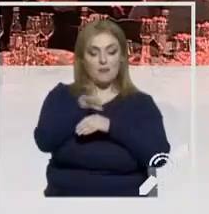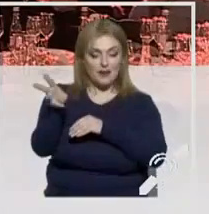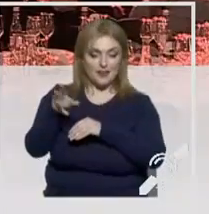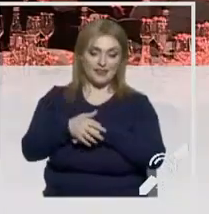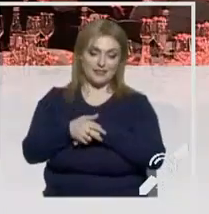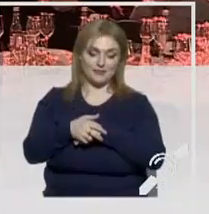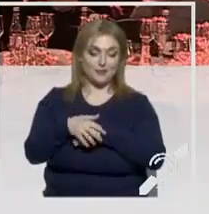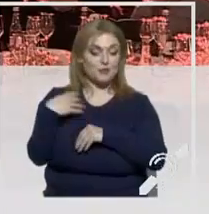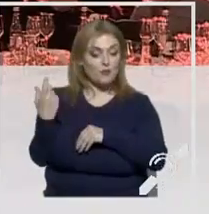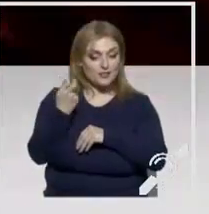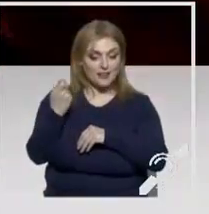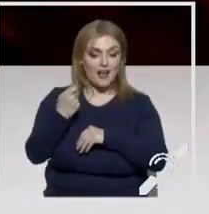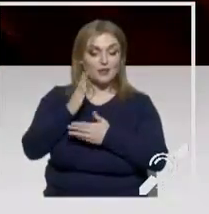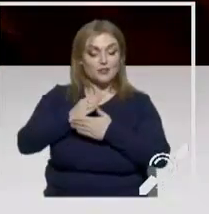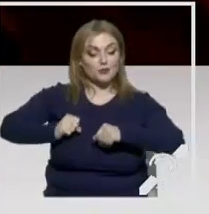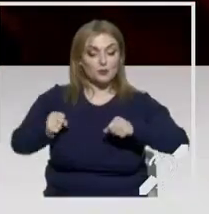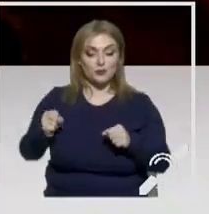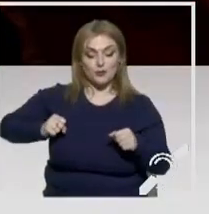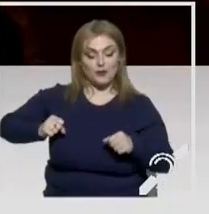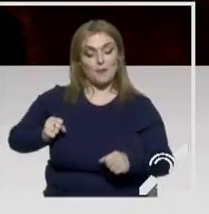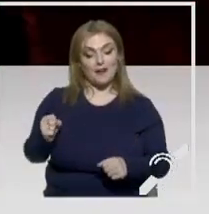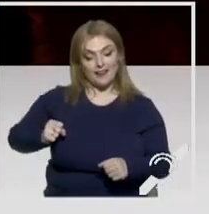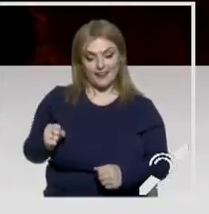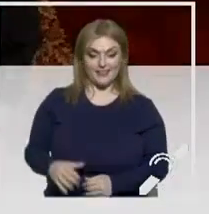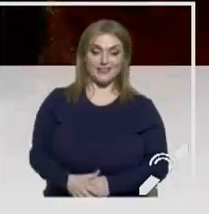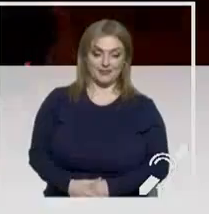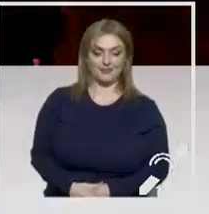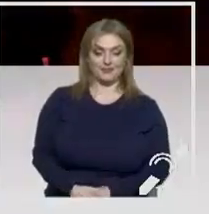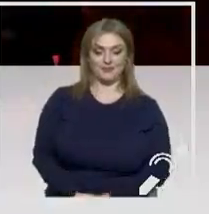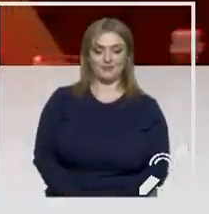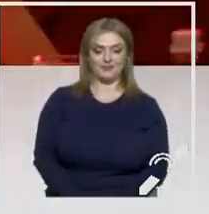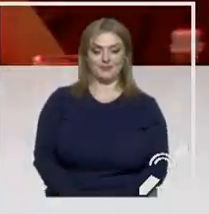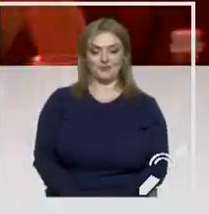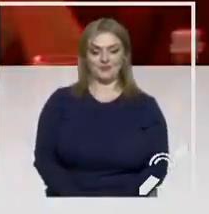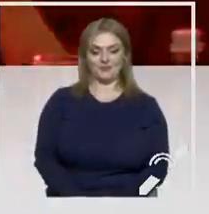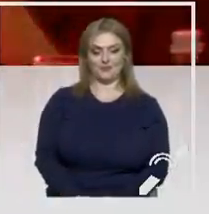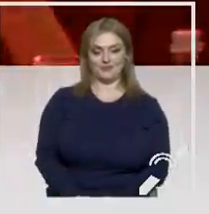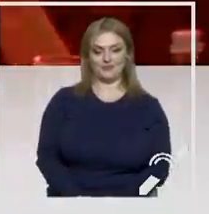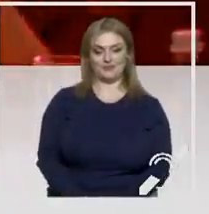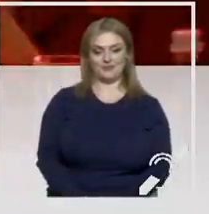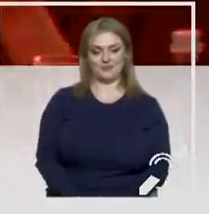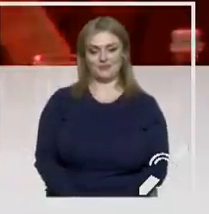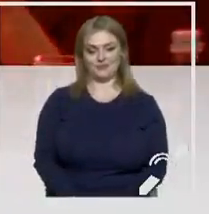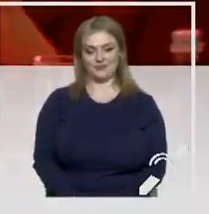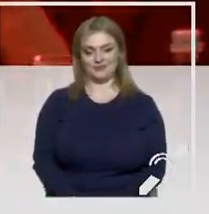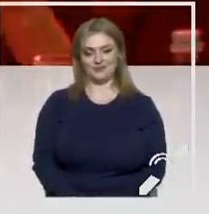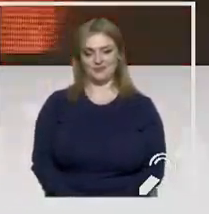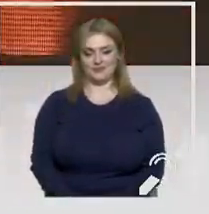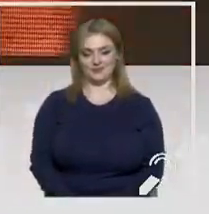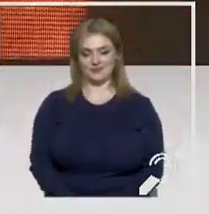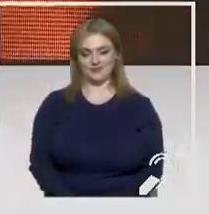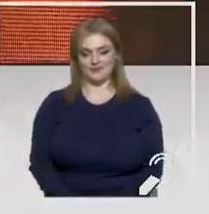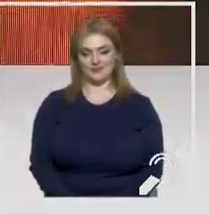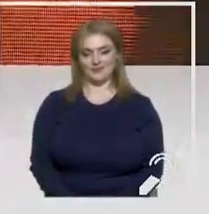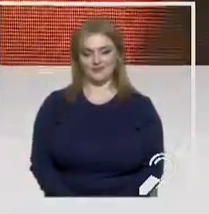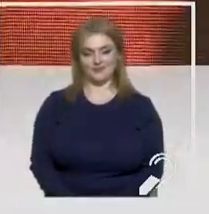spus, suntem prieteni. Vei continua să faci film aici? Continua, cel puțin un film, să mă privești.